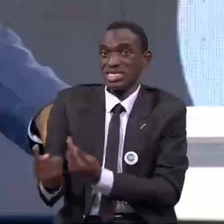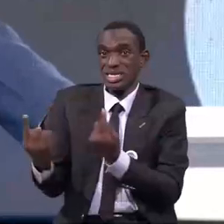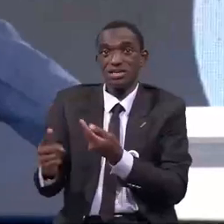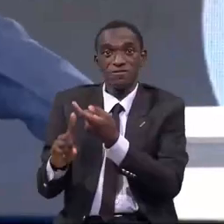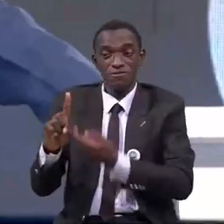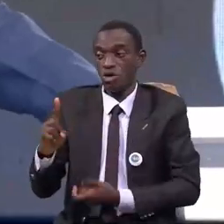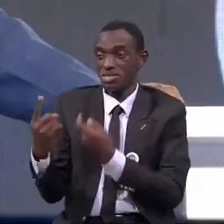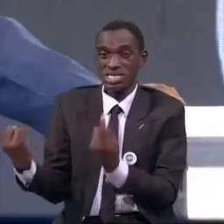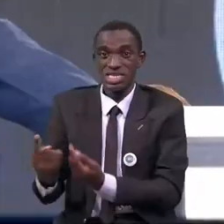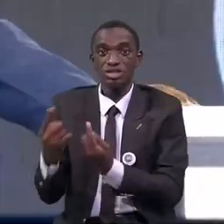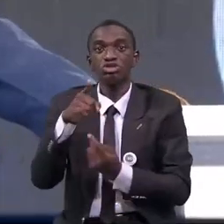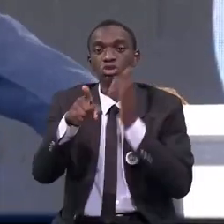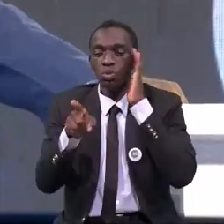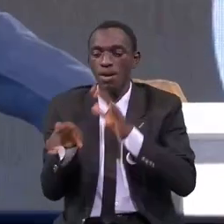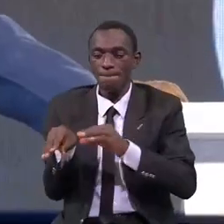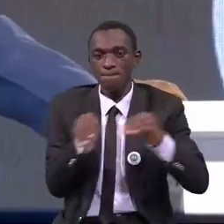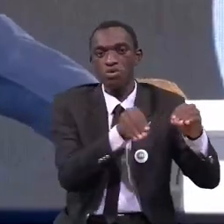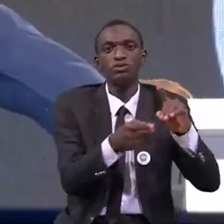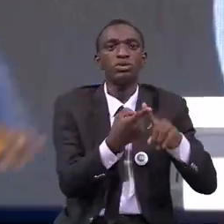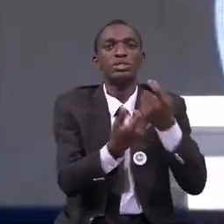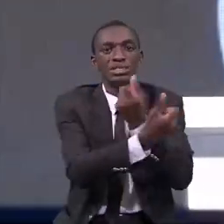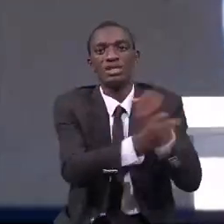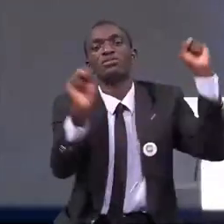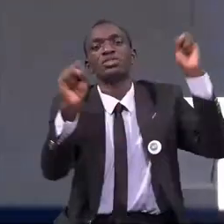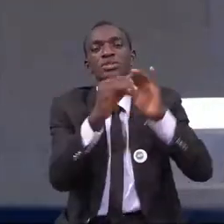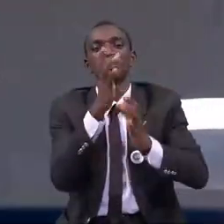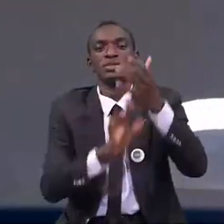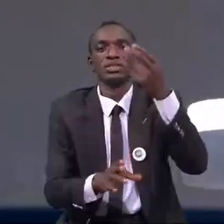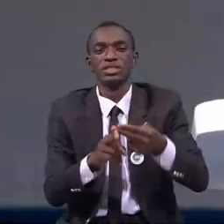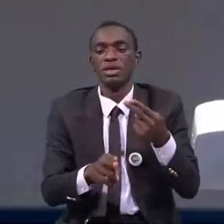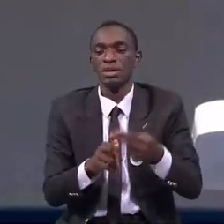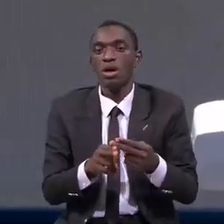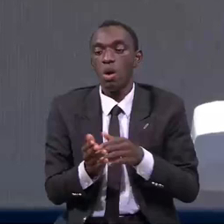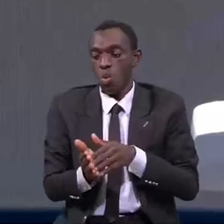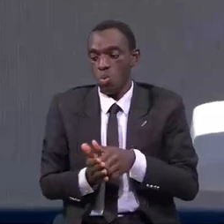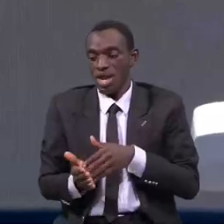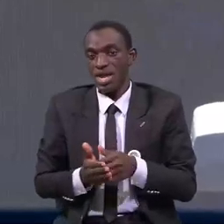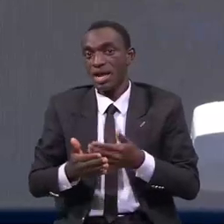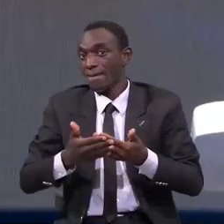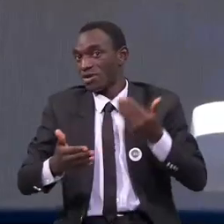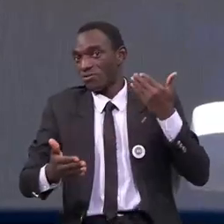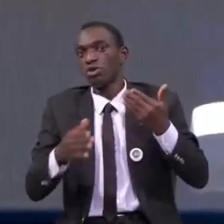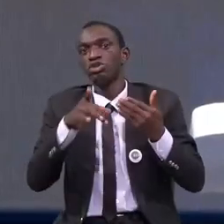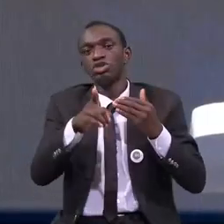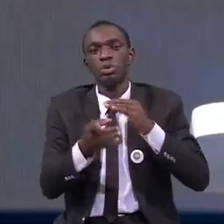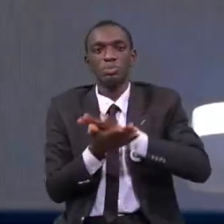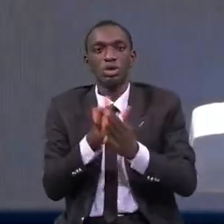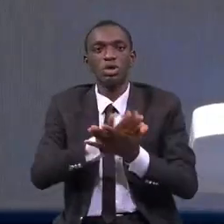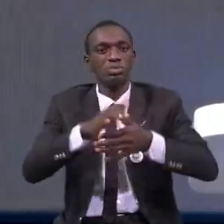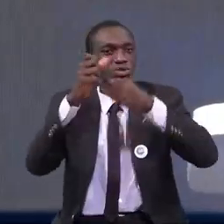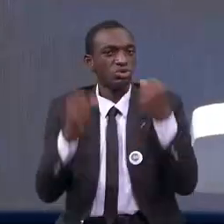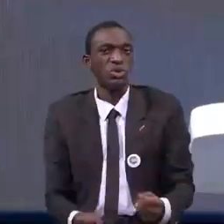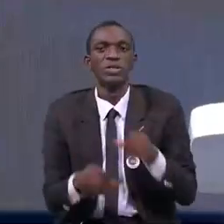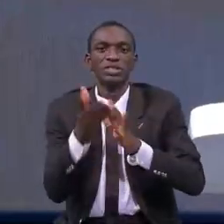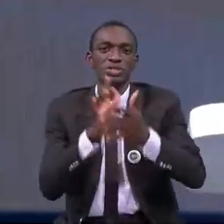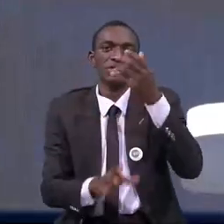différente du péché vous allez parvenir au salut de la faiblesse vous irez à à